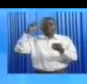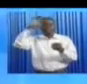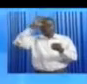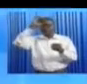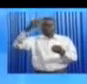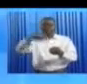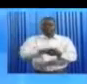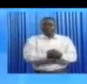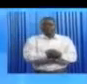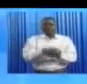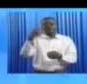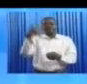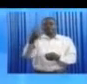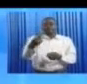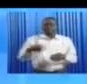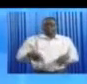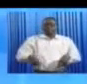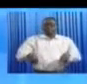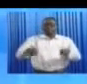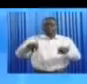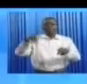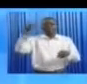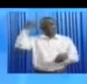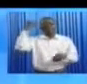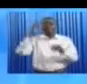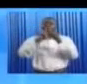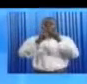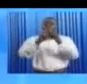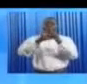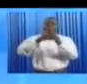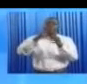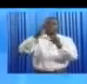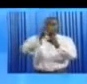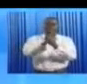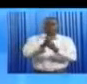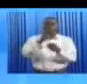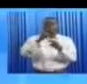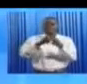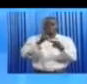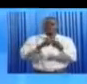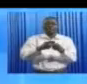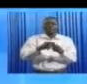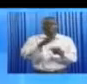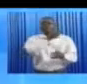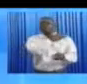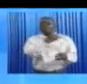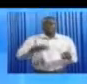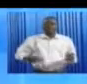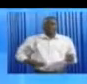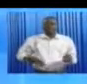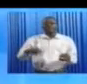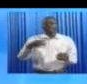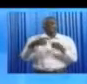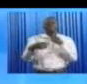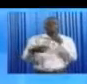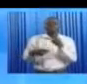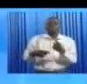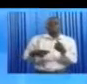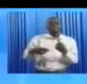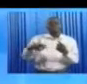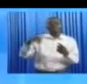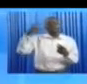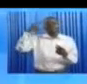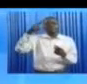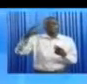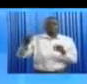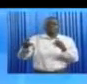rues portent désormais les noms d'Emi Nkema et de Eladji Salifou Cissé. Le maire de la capitale, Simon Compaoré, a présidé hier